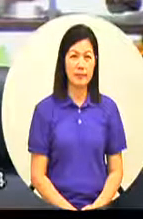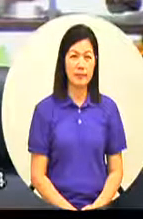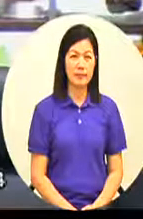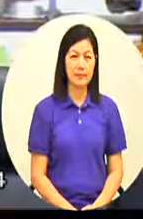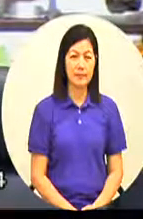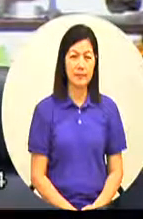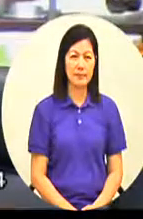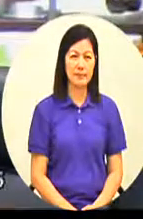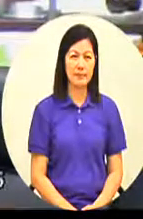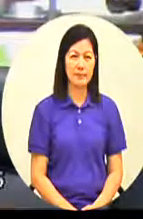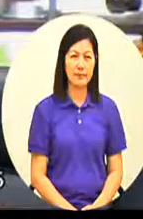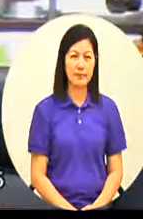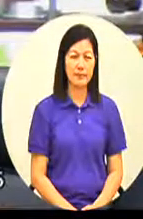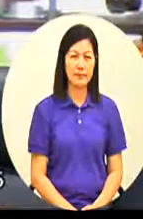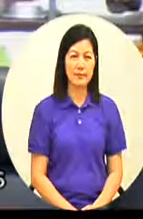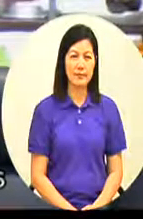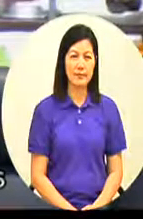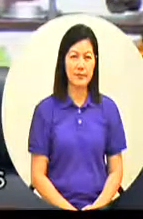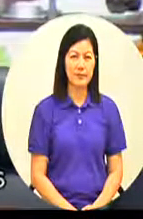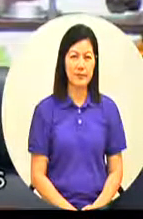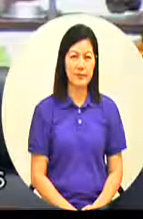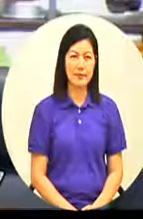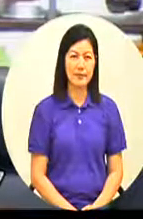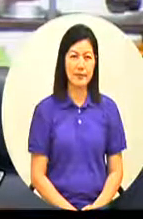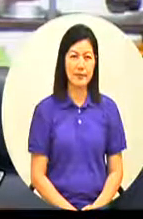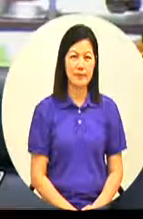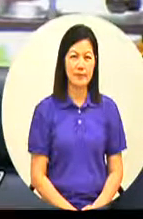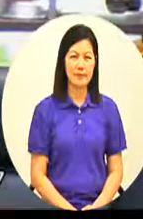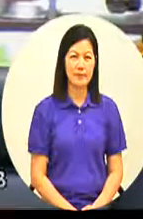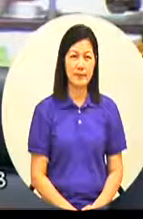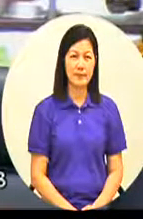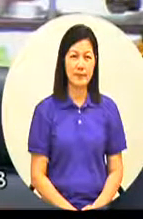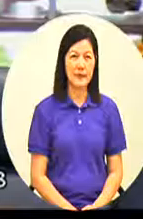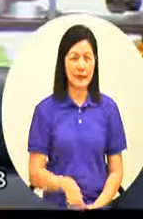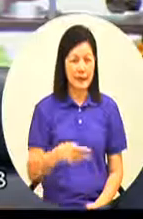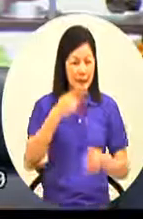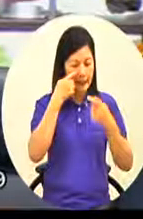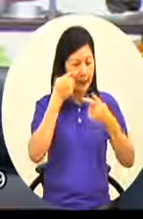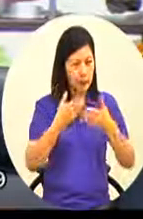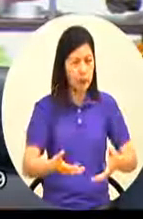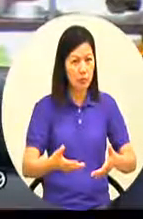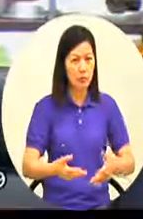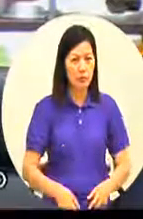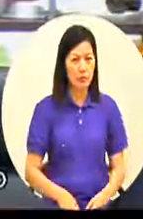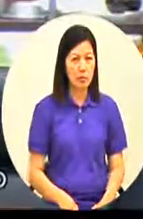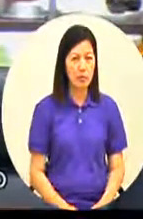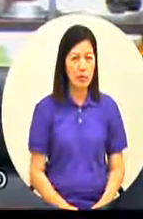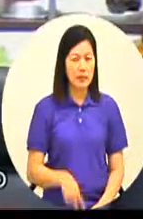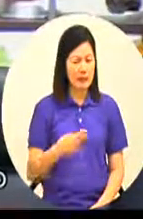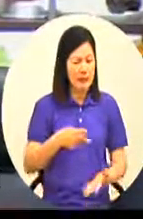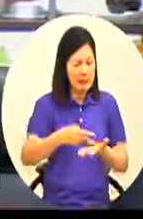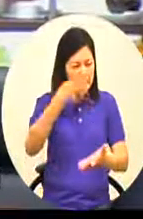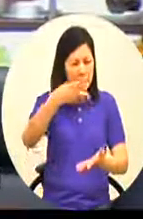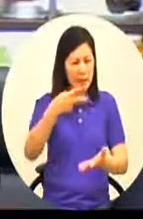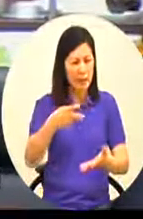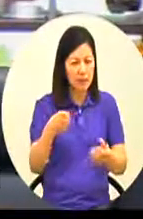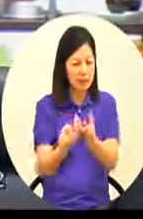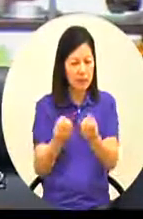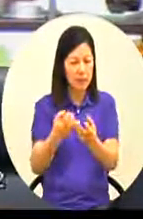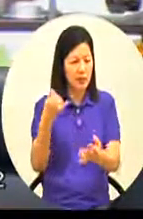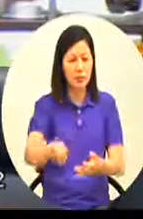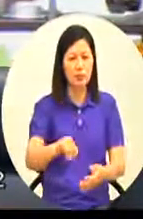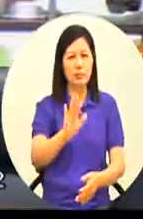两分钟， 让去重视我不希望再有第二次的这个事情发生。